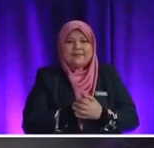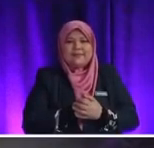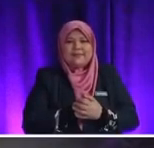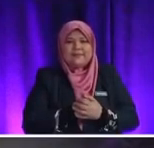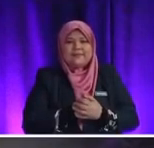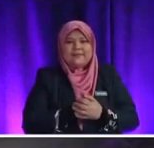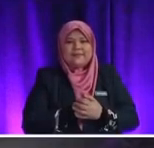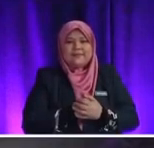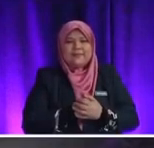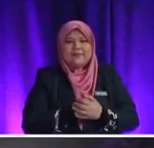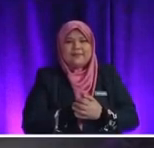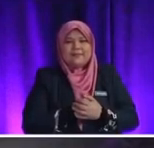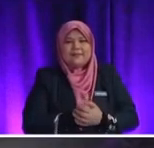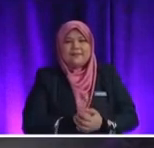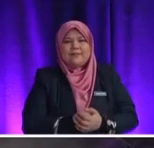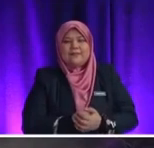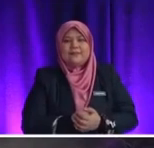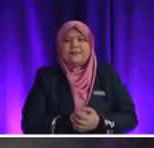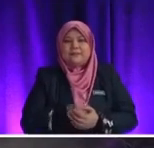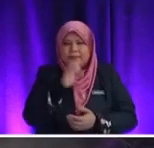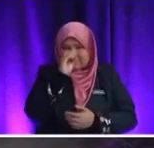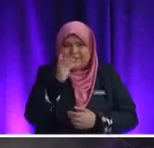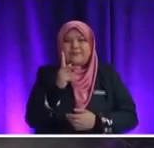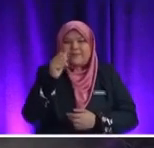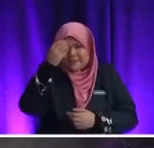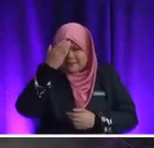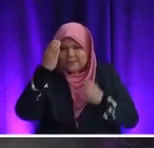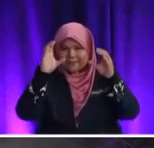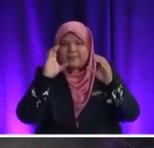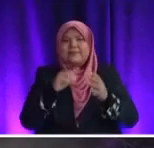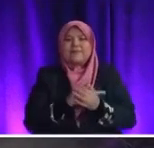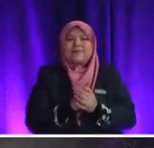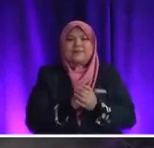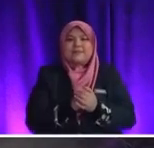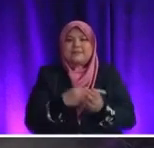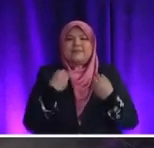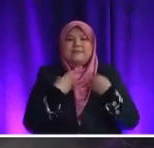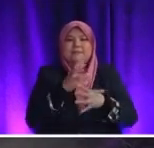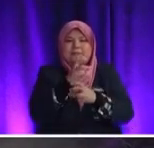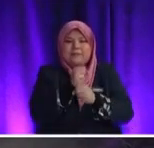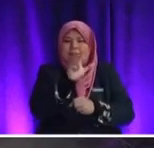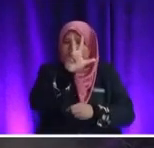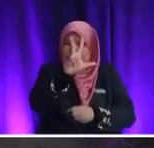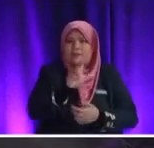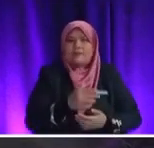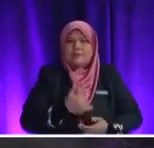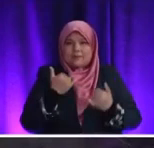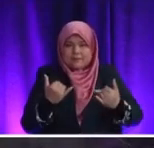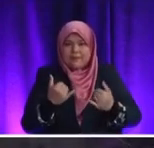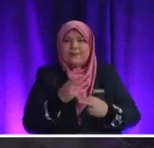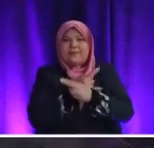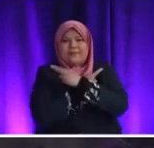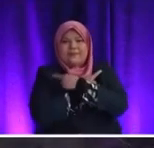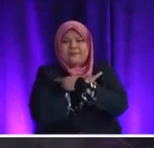dua kaki atau langsung iya oke ceguk adalah pada darah fatigue Daigo yasiska kita